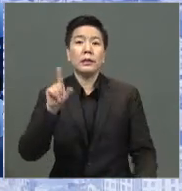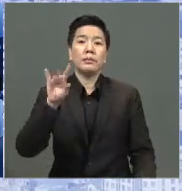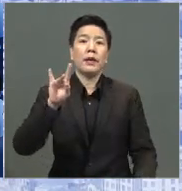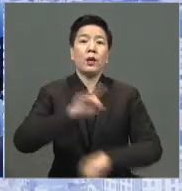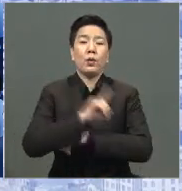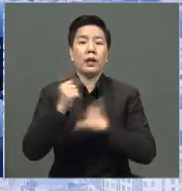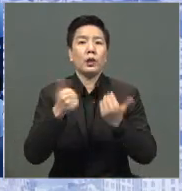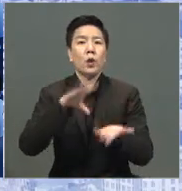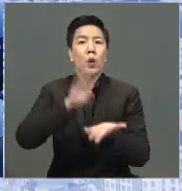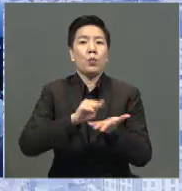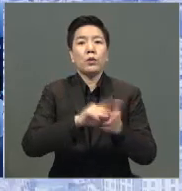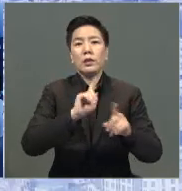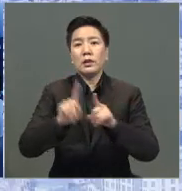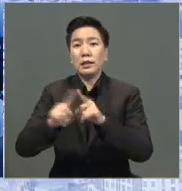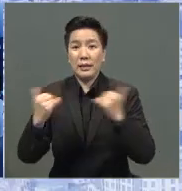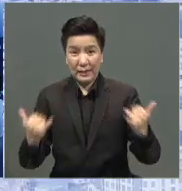วันข้อมูลชุดกระทาเรานี่แหละครับที่ทางผู้บริหารที่ต้องตัดสินใจใน